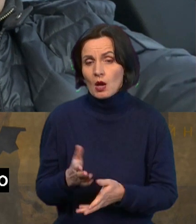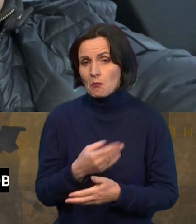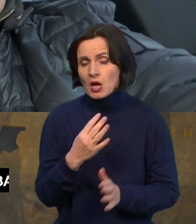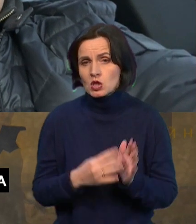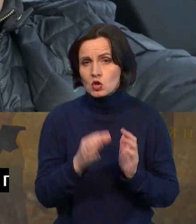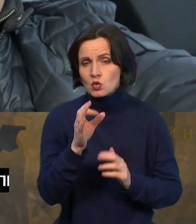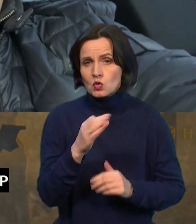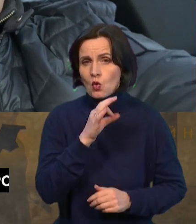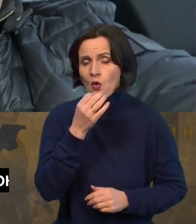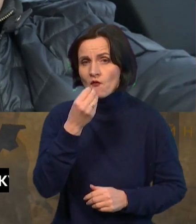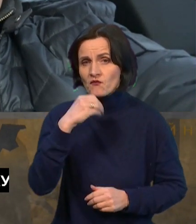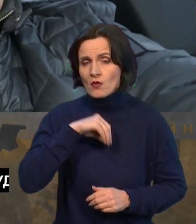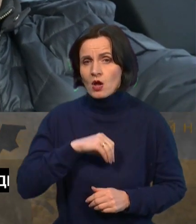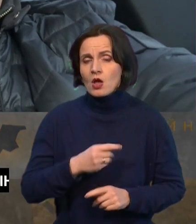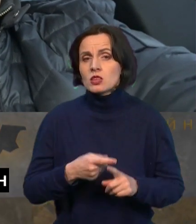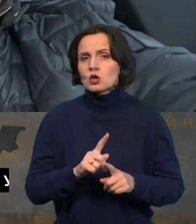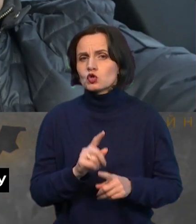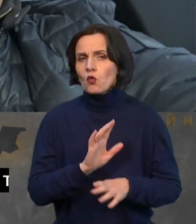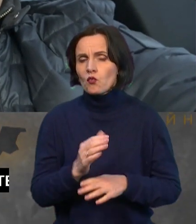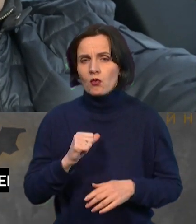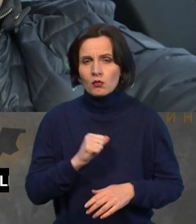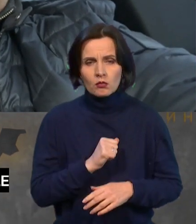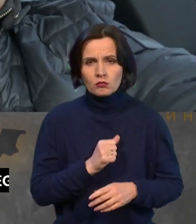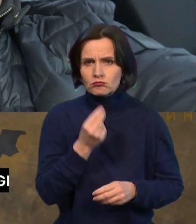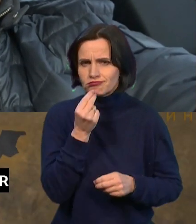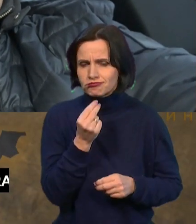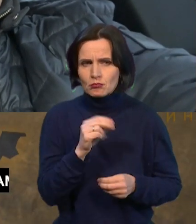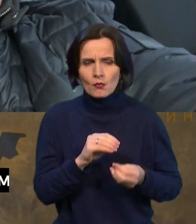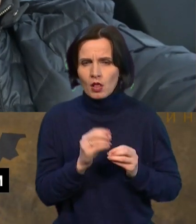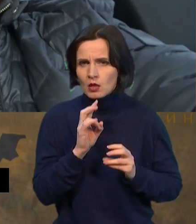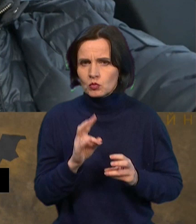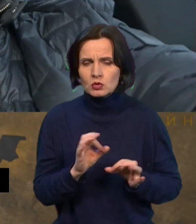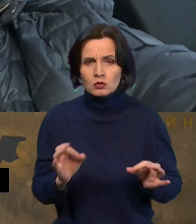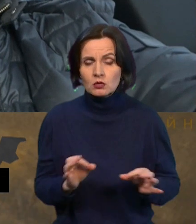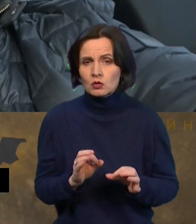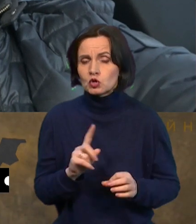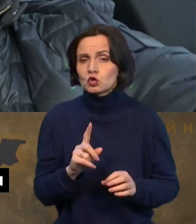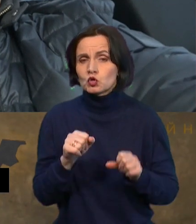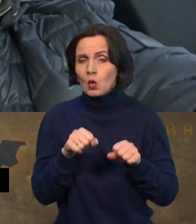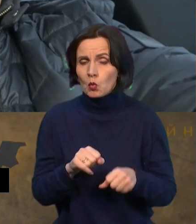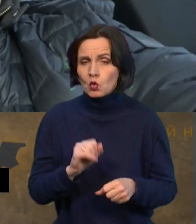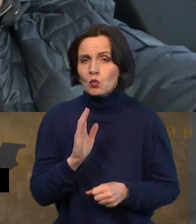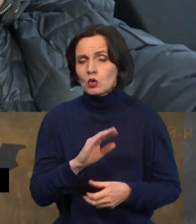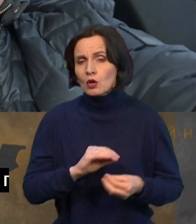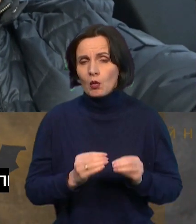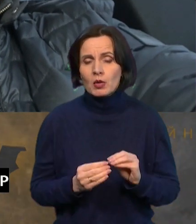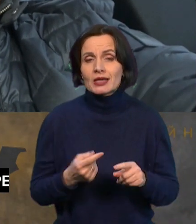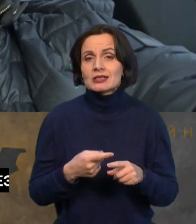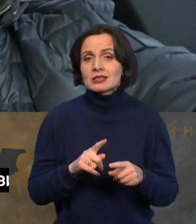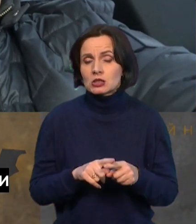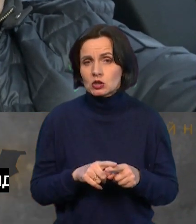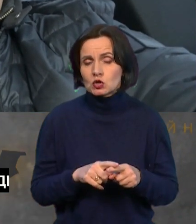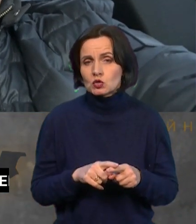90% споживаємо те, що виробляємо самі. Тобто з продовольством проблем не буде жодних. В чому можуть бути проблеми? Це товари